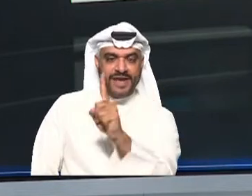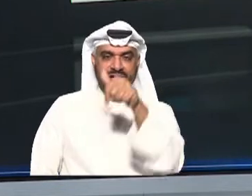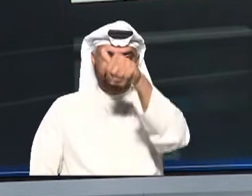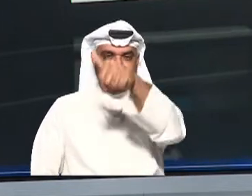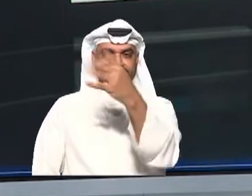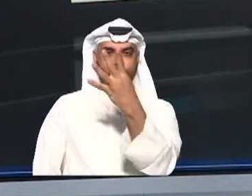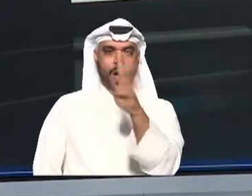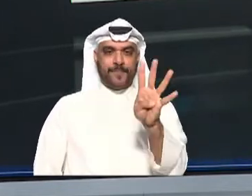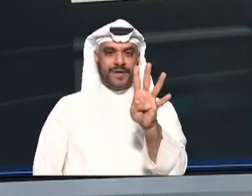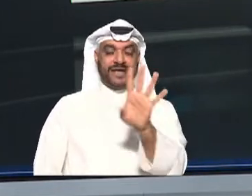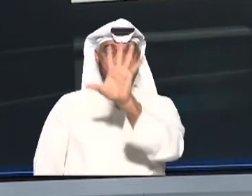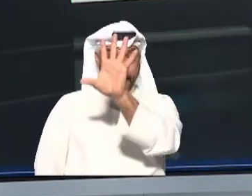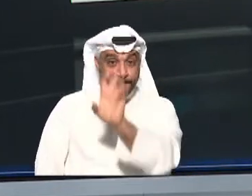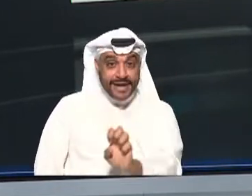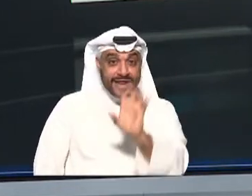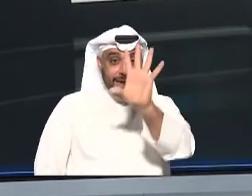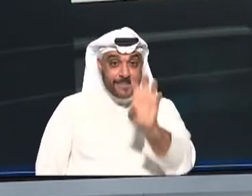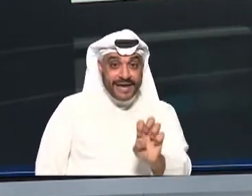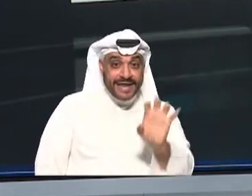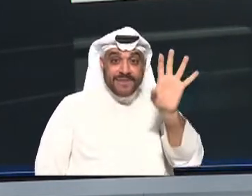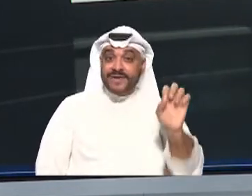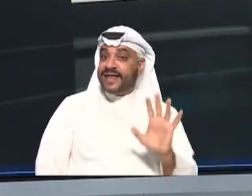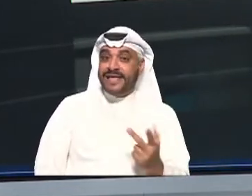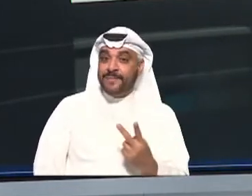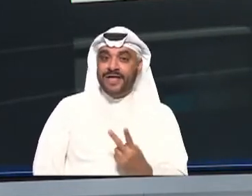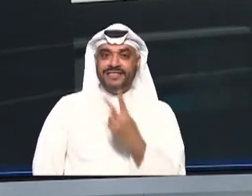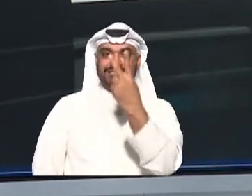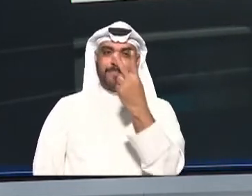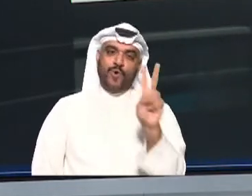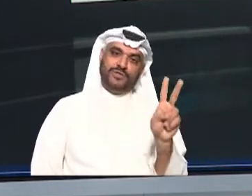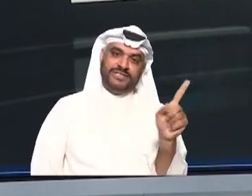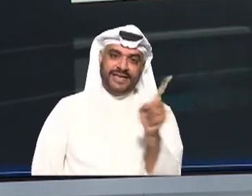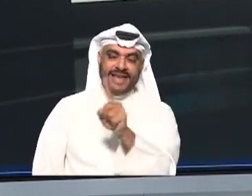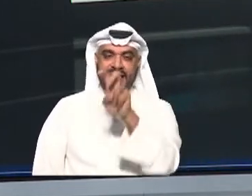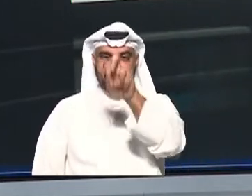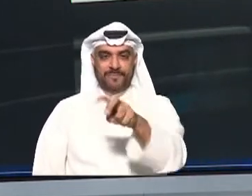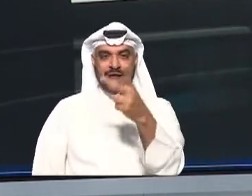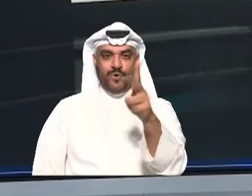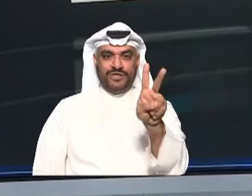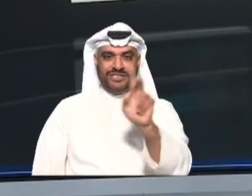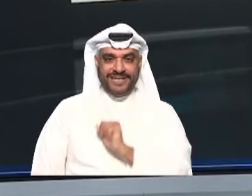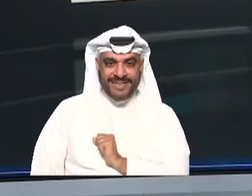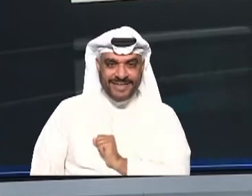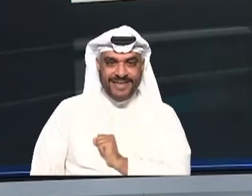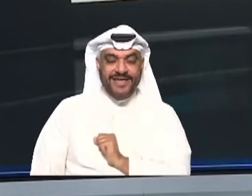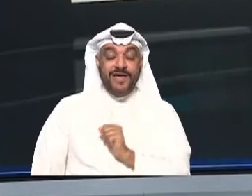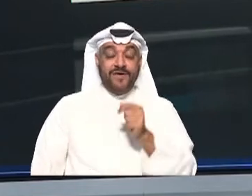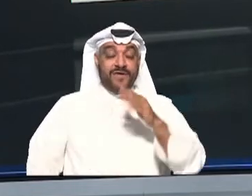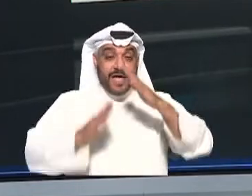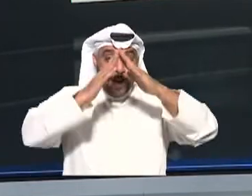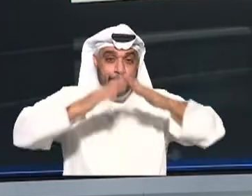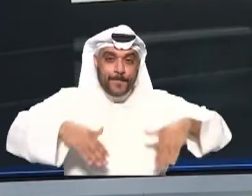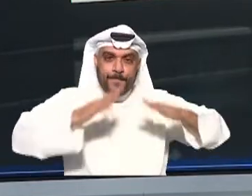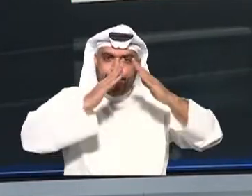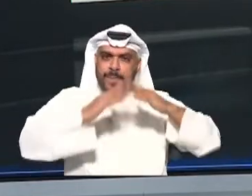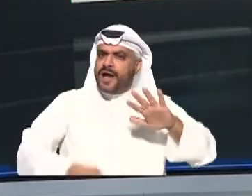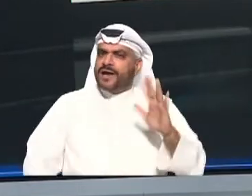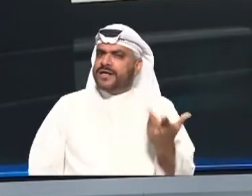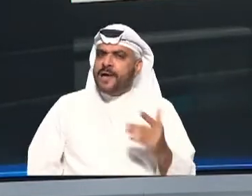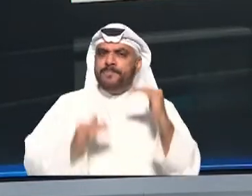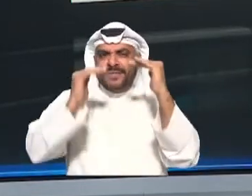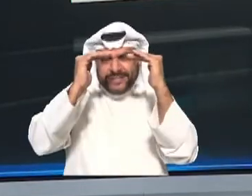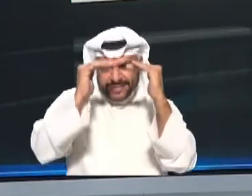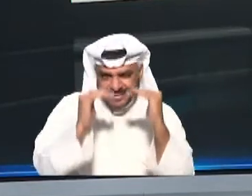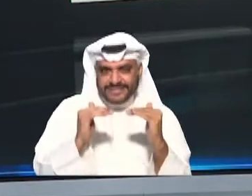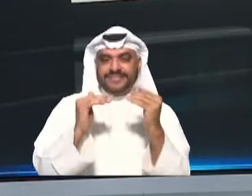الصغرى متفاوتة ما بين 27 و 28 درجة مئوية في مدينة الكويت، ولكن بعض المناطق الصحراوية والغربية قد تقل إلى ما